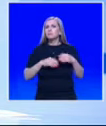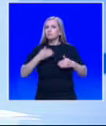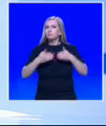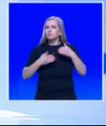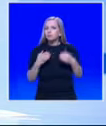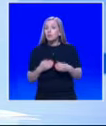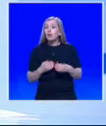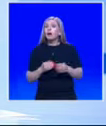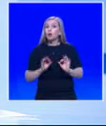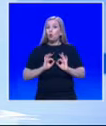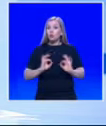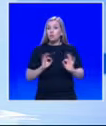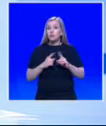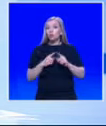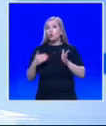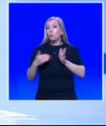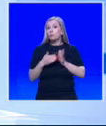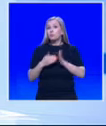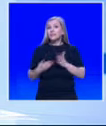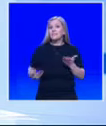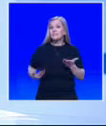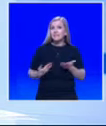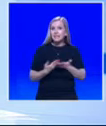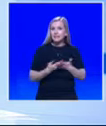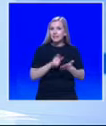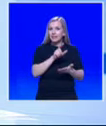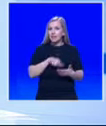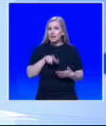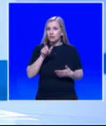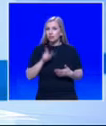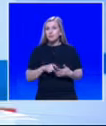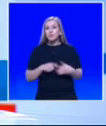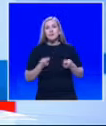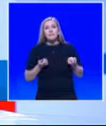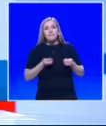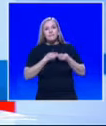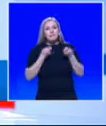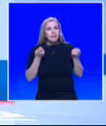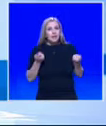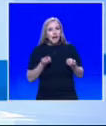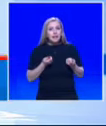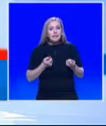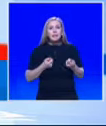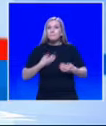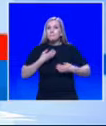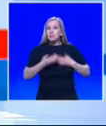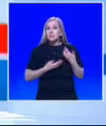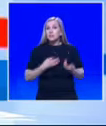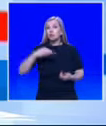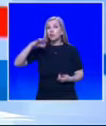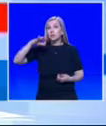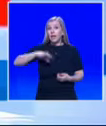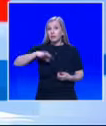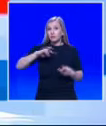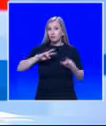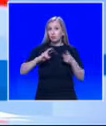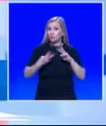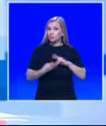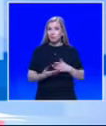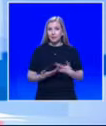да внесат тези текстове в Конституционния съд. Отразява ли се бързането на качеството на приеманите промени? Тези